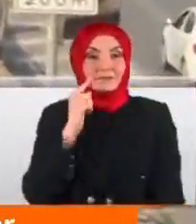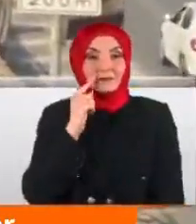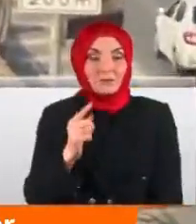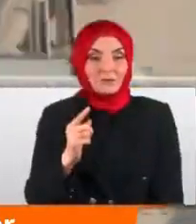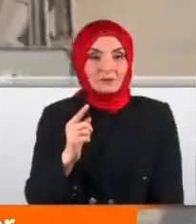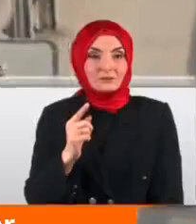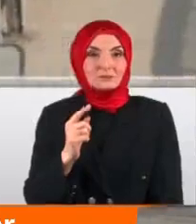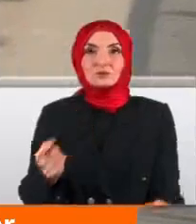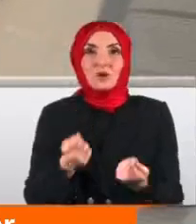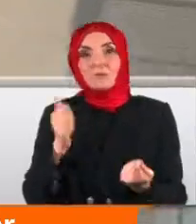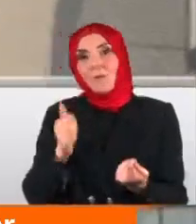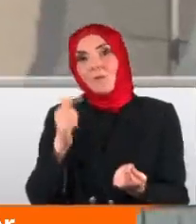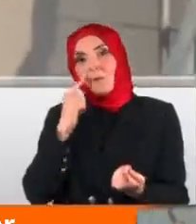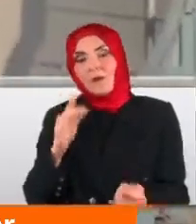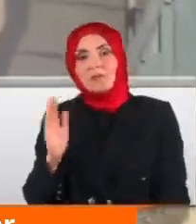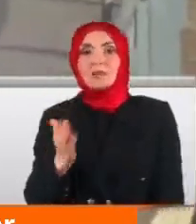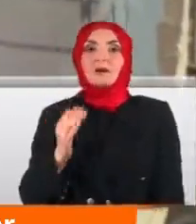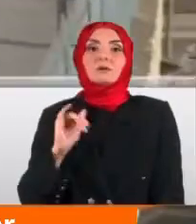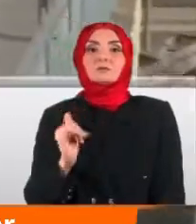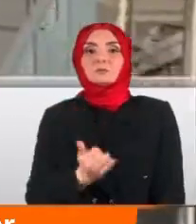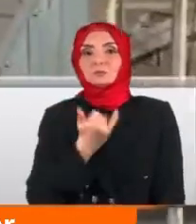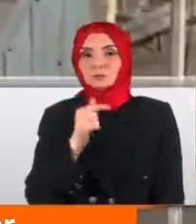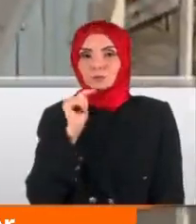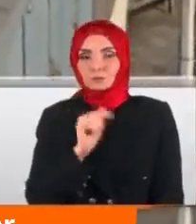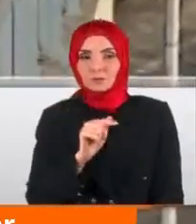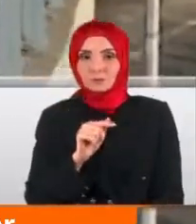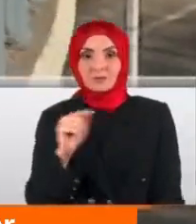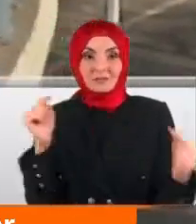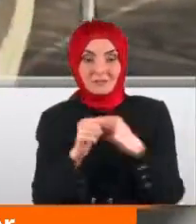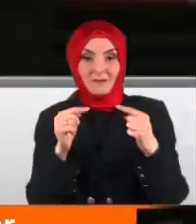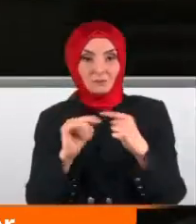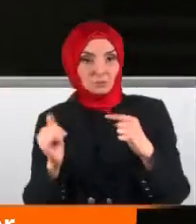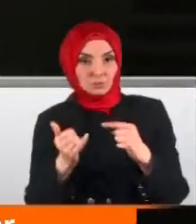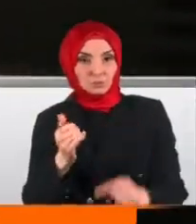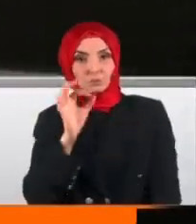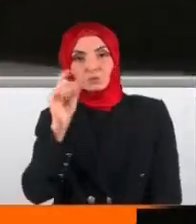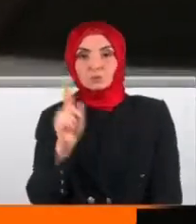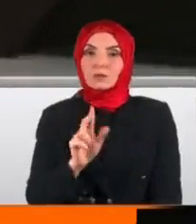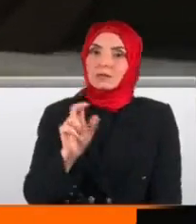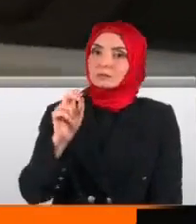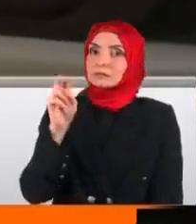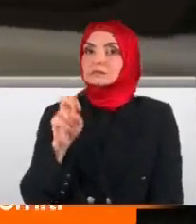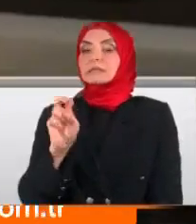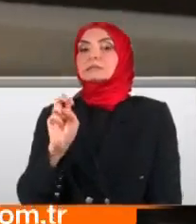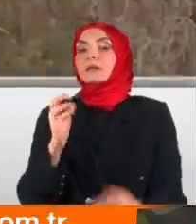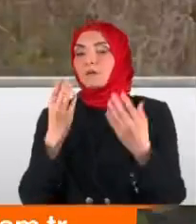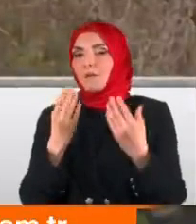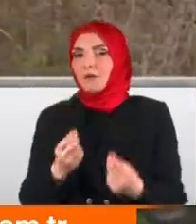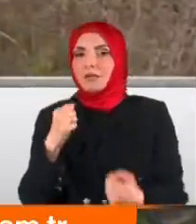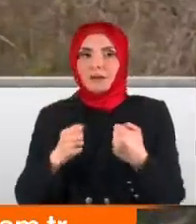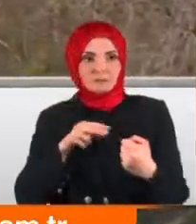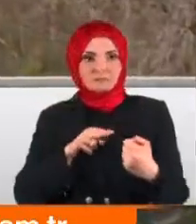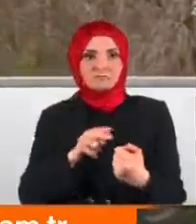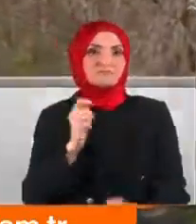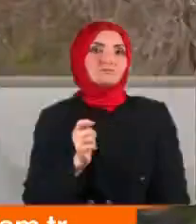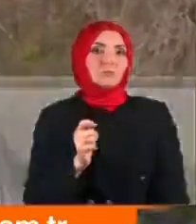daha yoğundu. Trafik yoğunluğu %70-80 seviyelerine kadar çıktı. Araçlar ilerlemekte güçlük çekti.